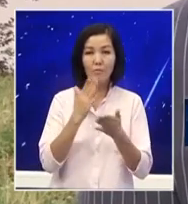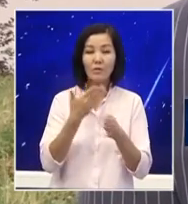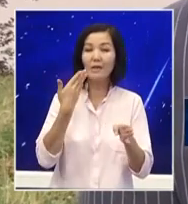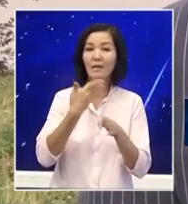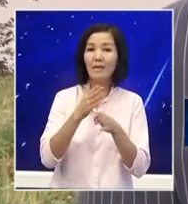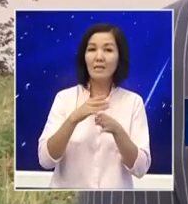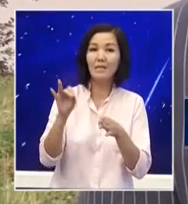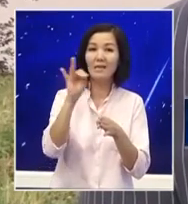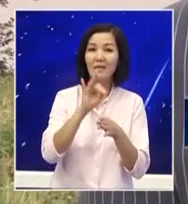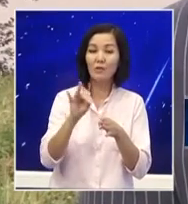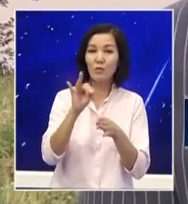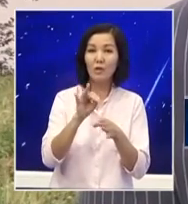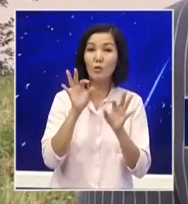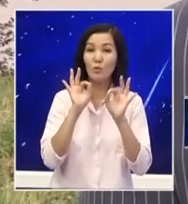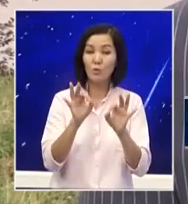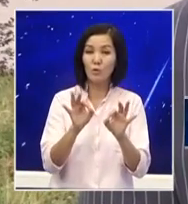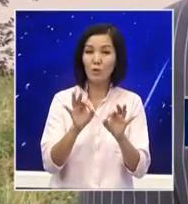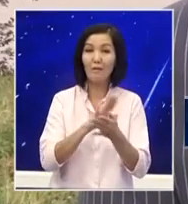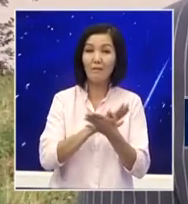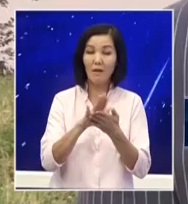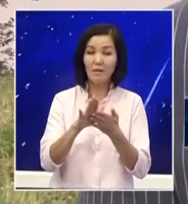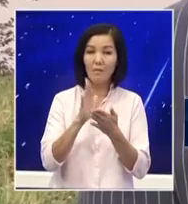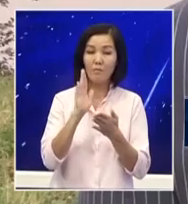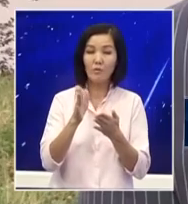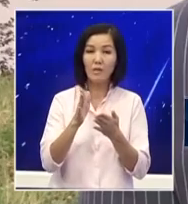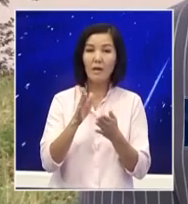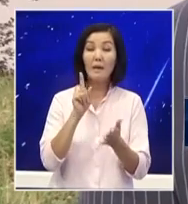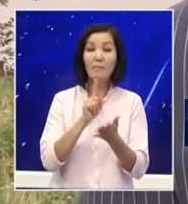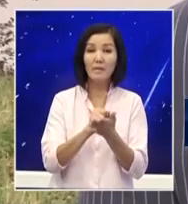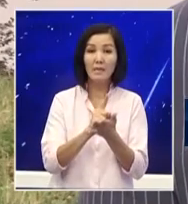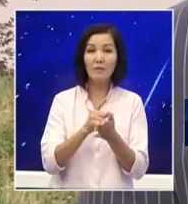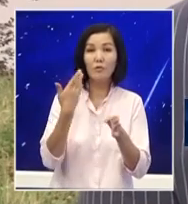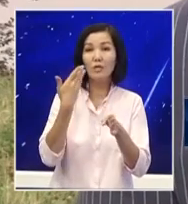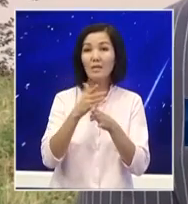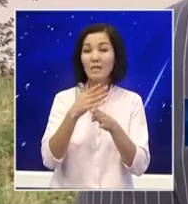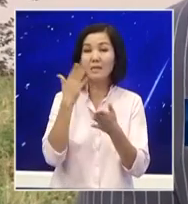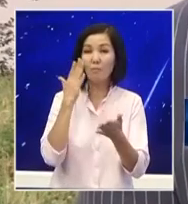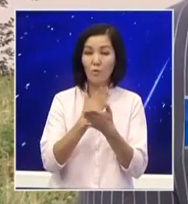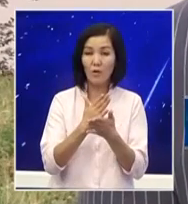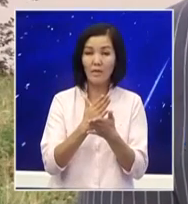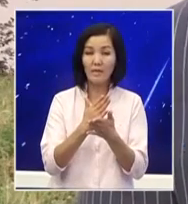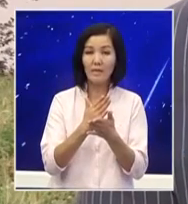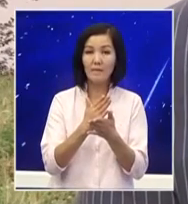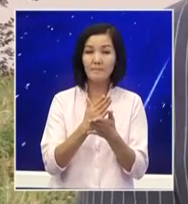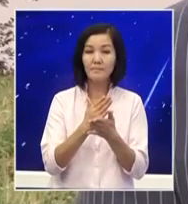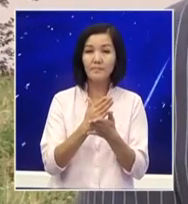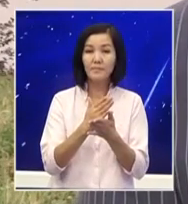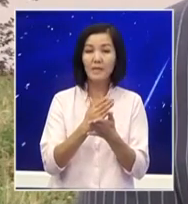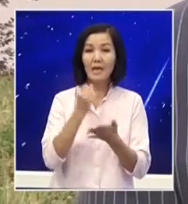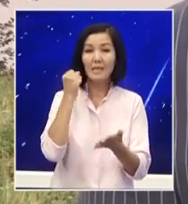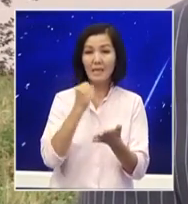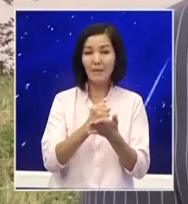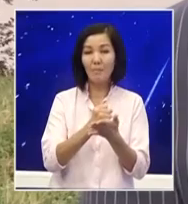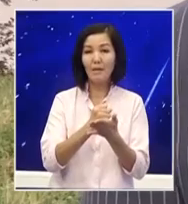кредиттік тарифтары дұрыс болса, сосын енді міндетті түрде несие болған соң, олардың кепілдіктері болу